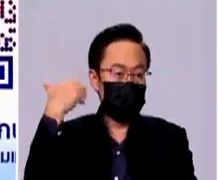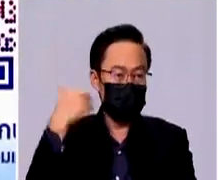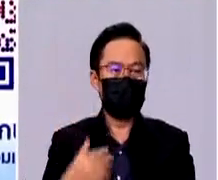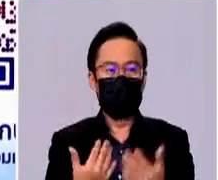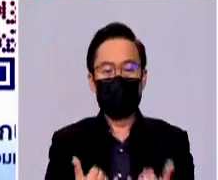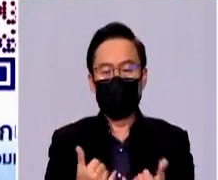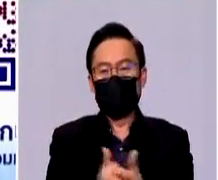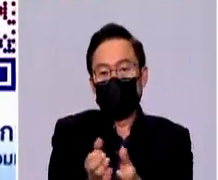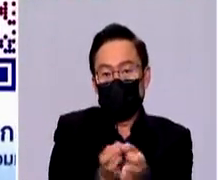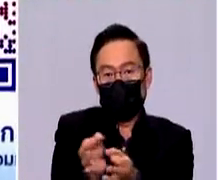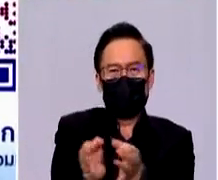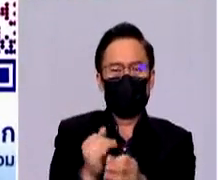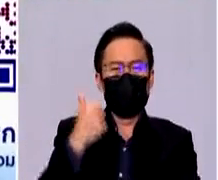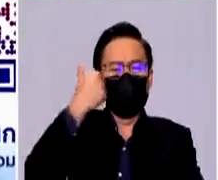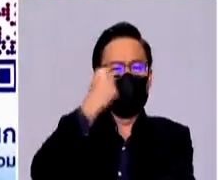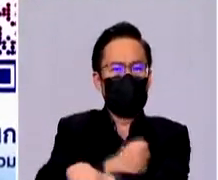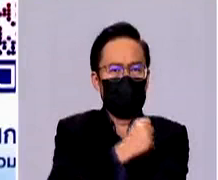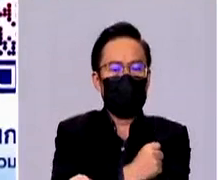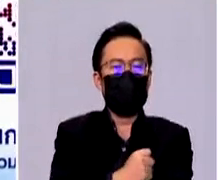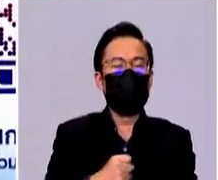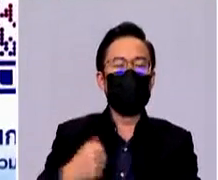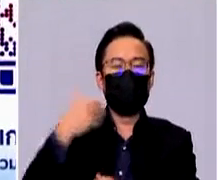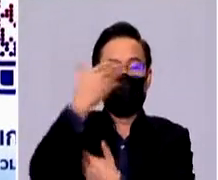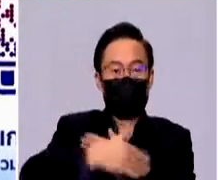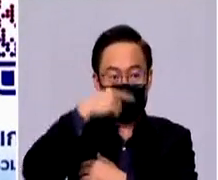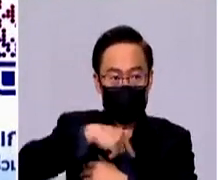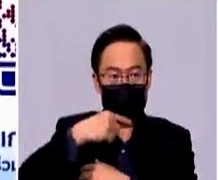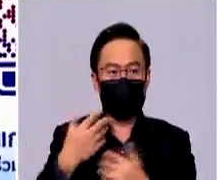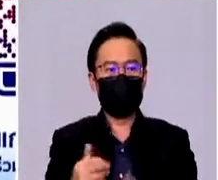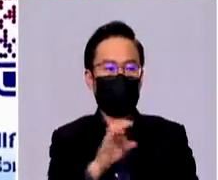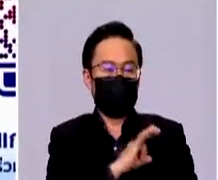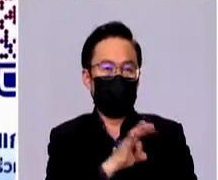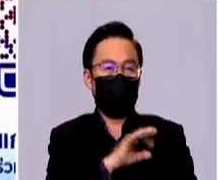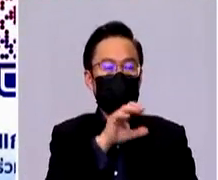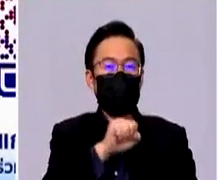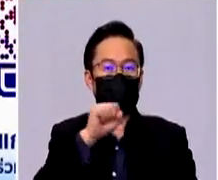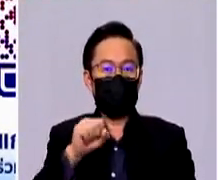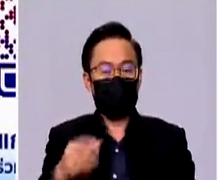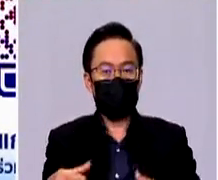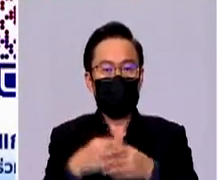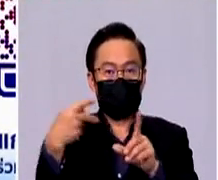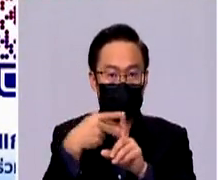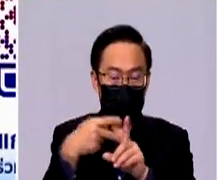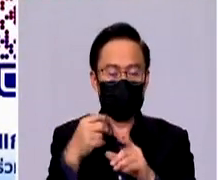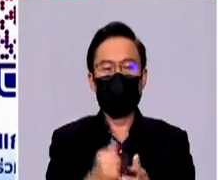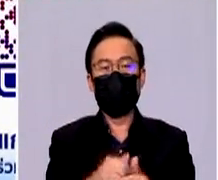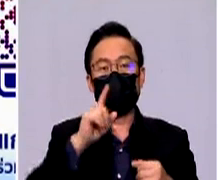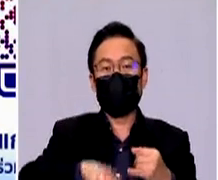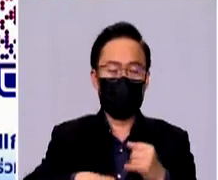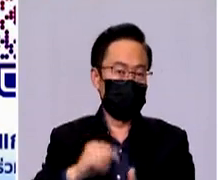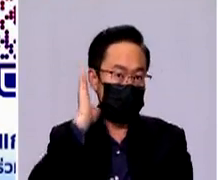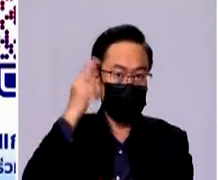าหกิจรถไฟแห่งประเทศไทยมีดร.สุรเชษฐ์ประวินวงศ์วุฒิสมาชิกสภาผู้แทนราษฎรพรรคก้าวไกลค่ะและนาย